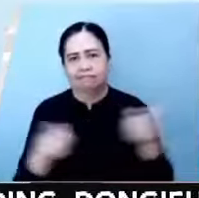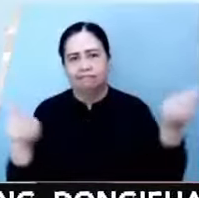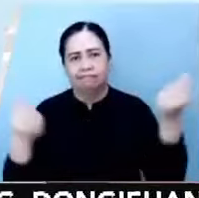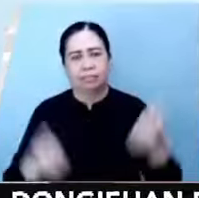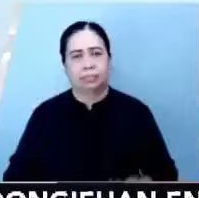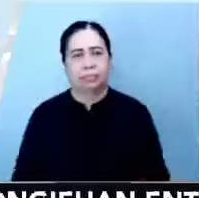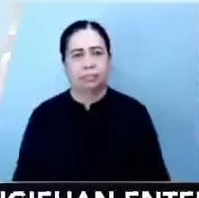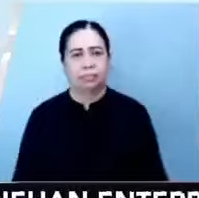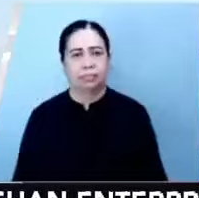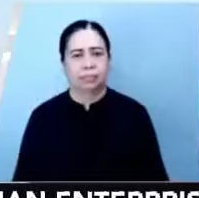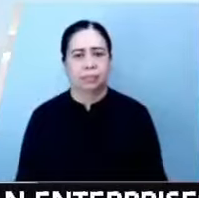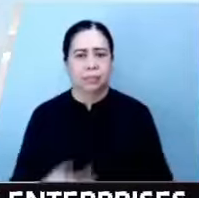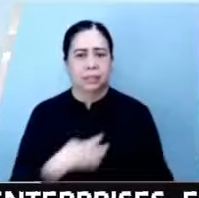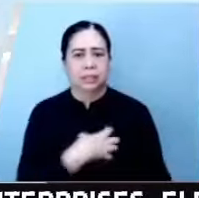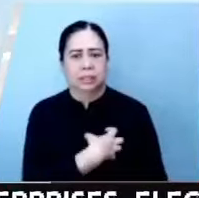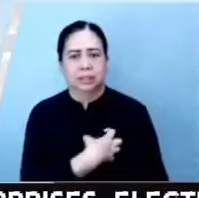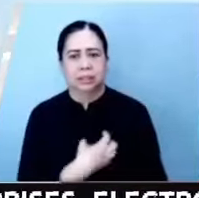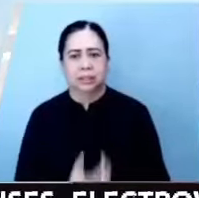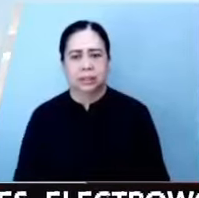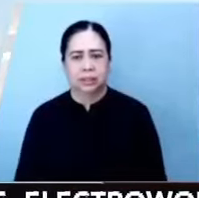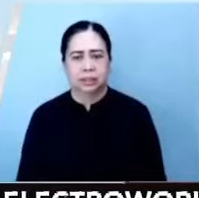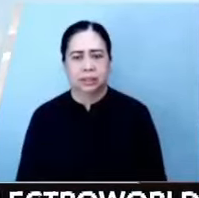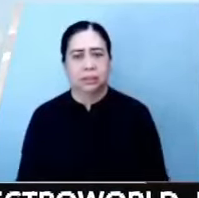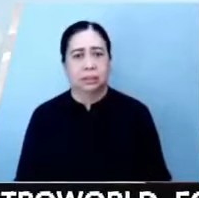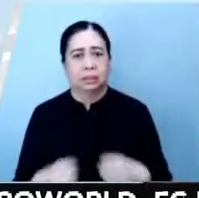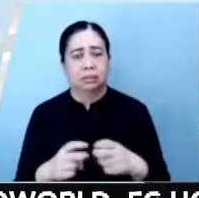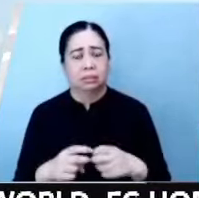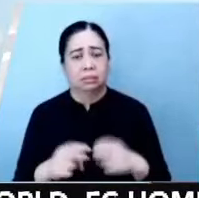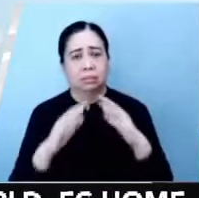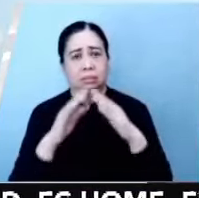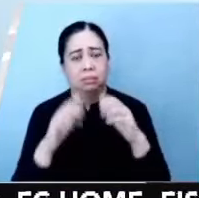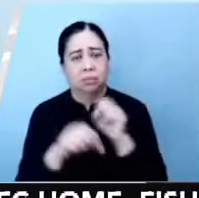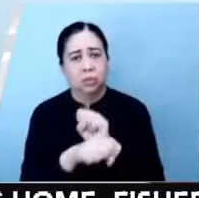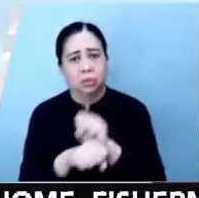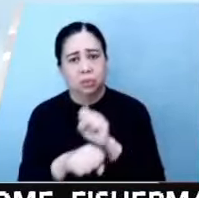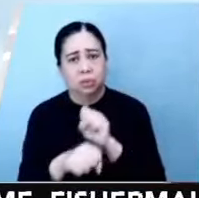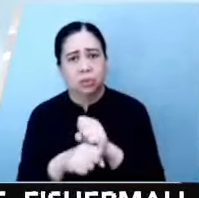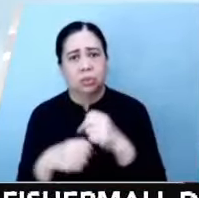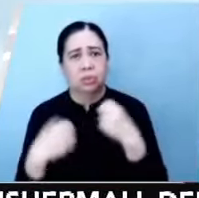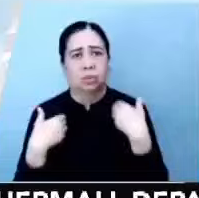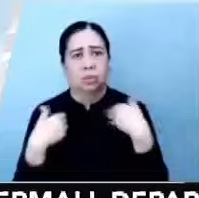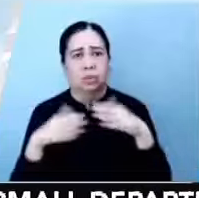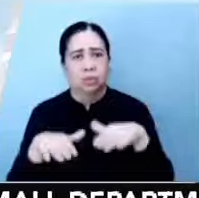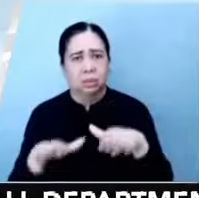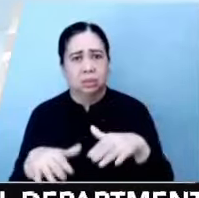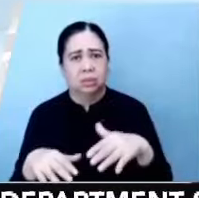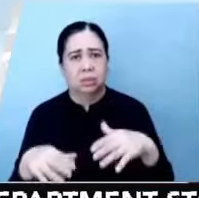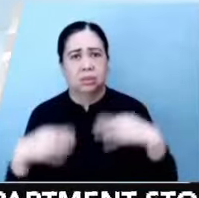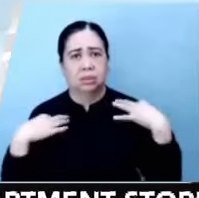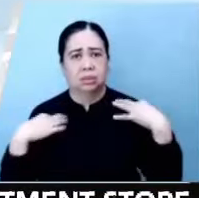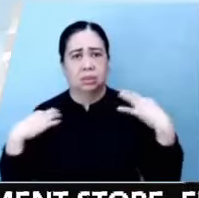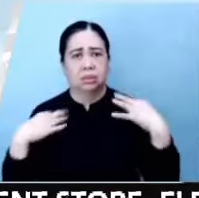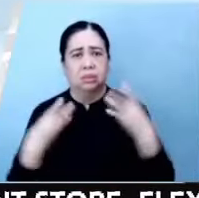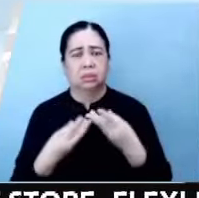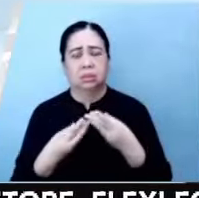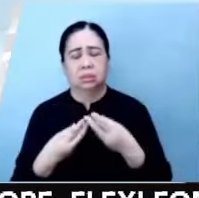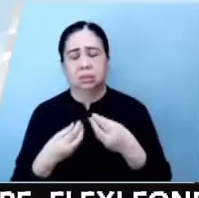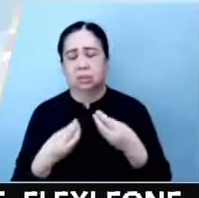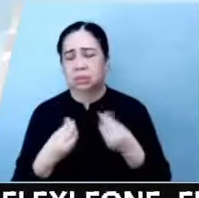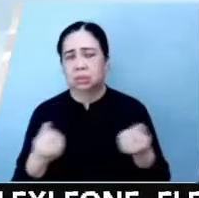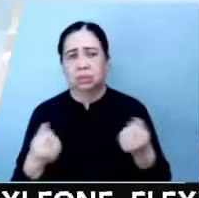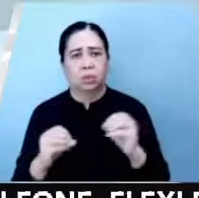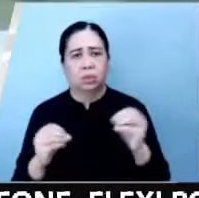hirap pre misk yung trabaho namin may mga gawa kami diyan mga tela wala walang naisalba sa